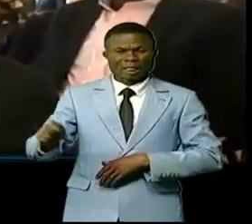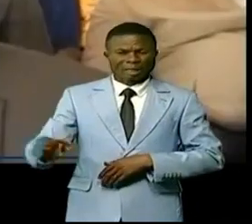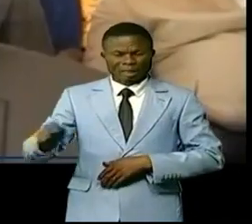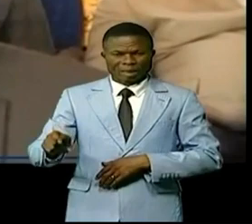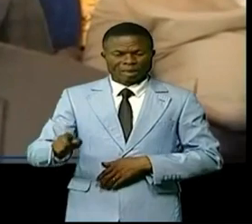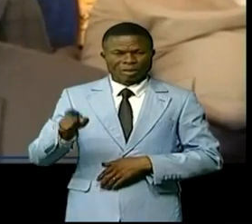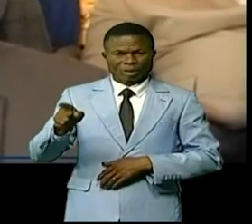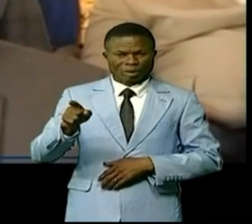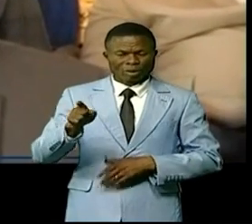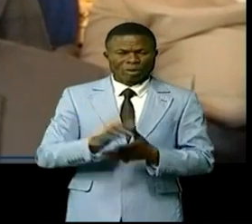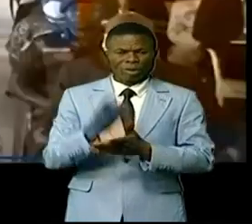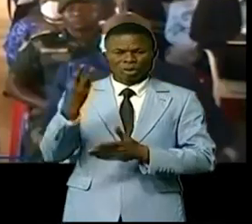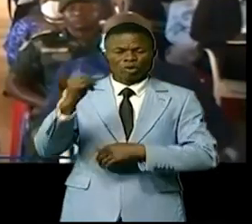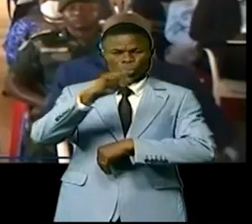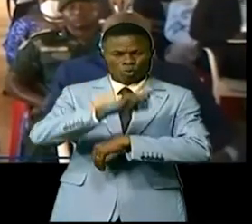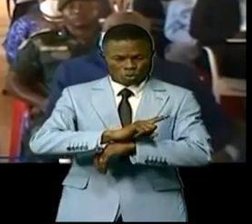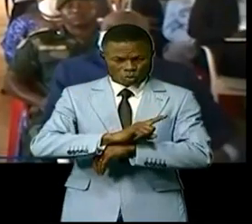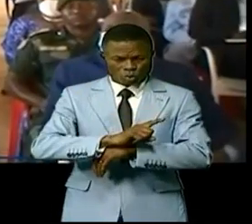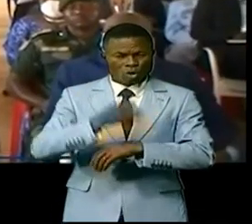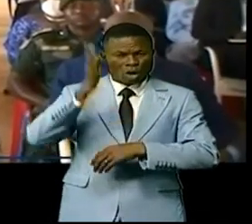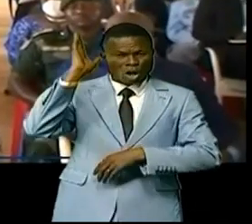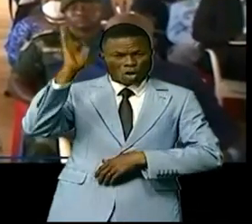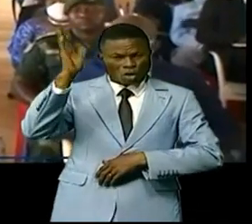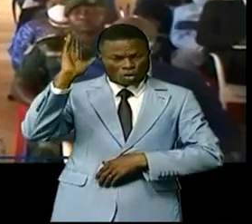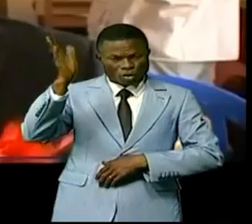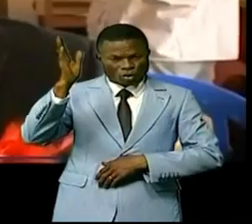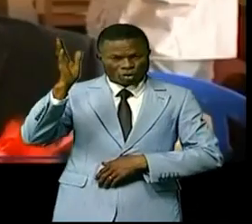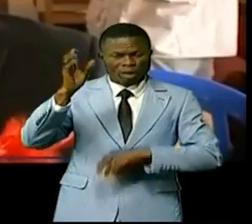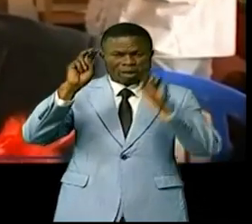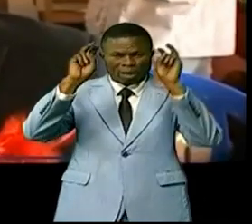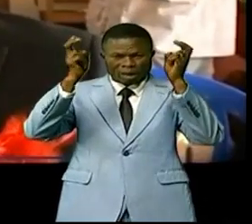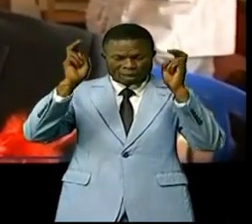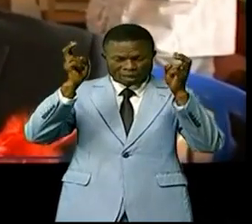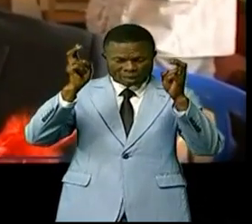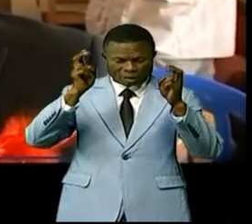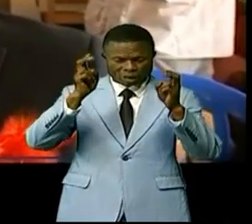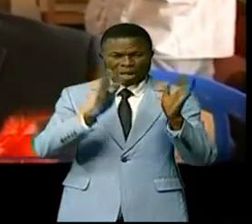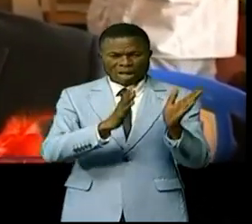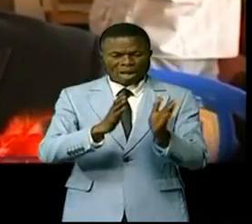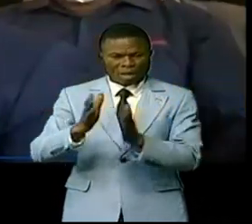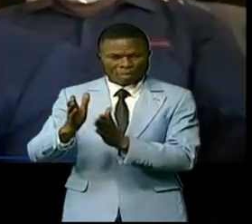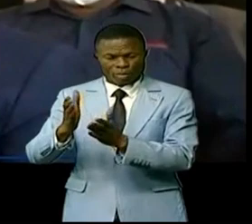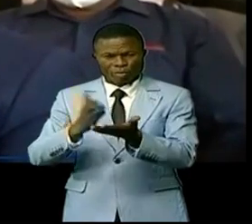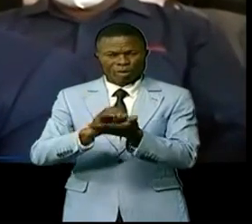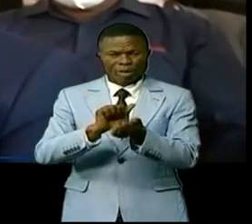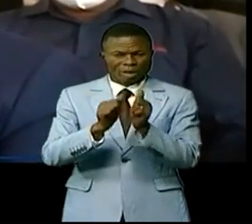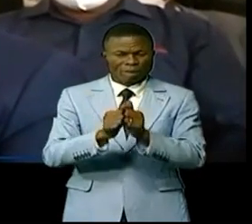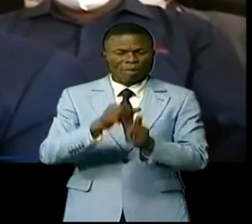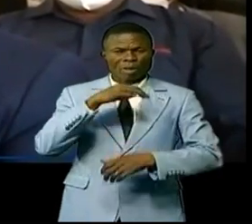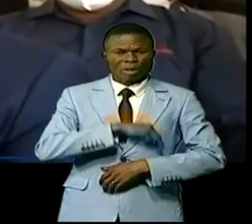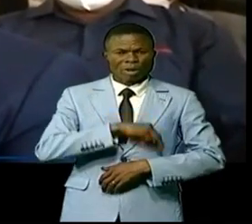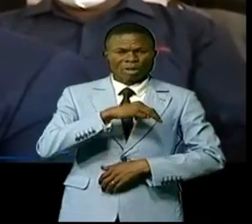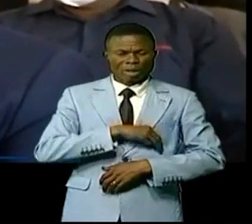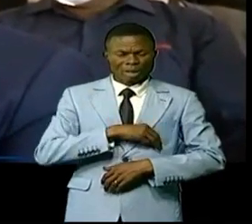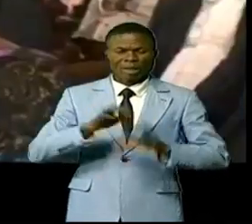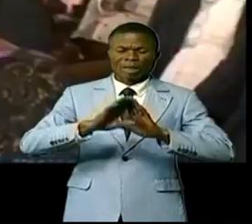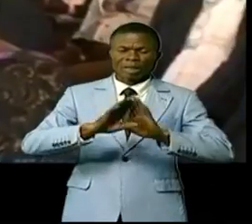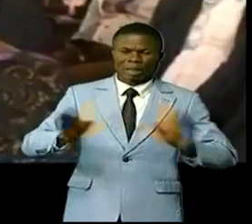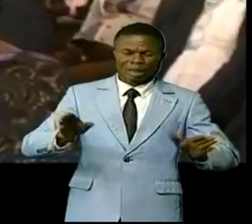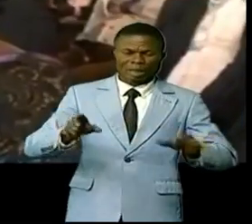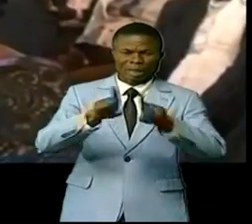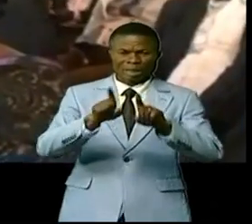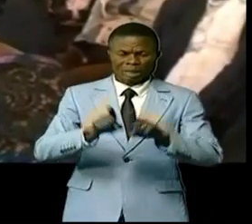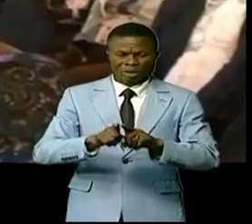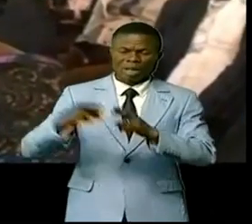Faradje. Durant ces 3 jours de la conférence, ce gestionnaire sera briefé notamment sur les missions, les compétences et